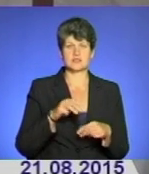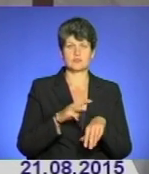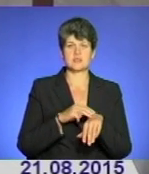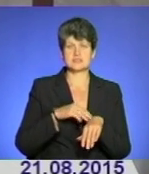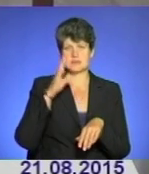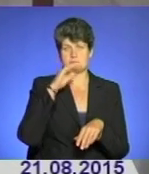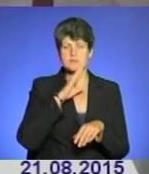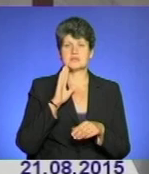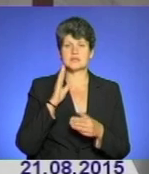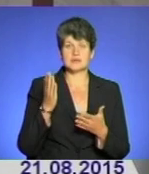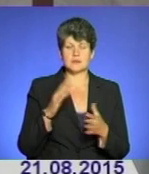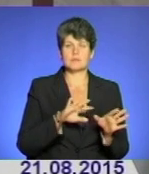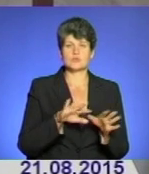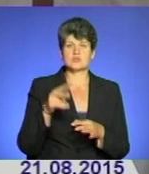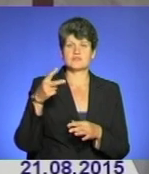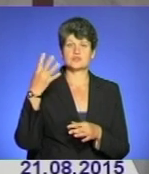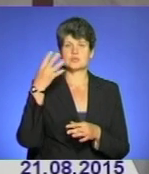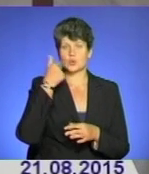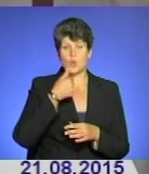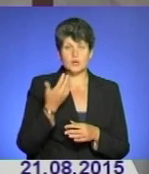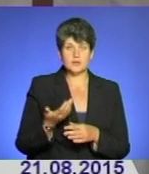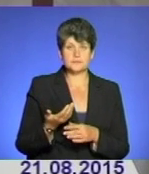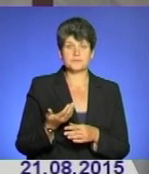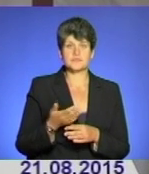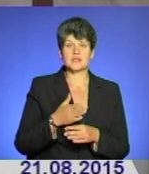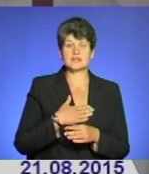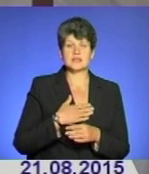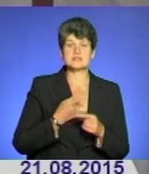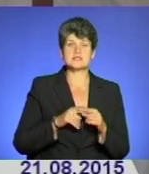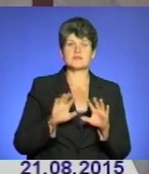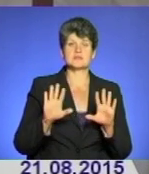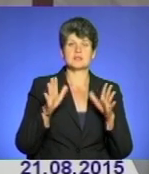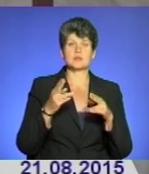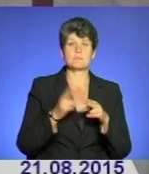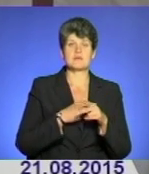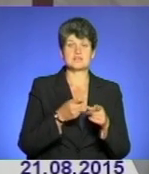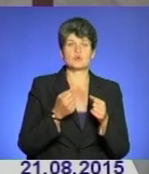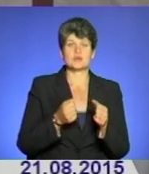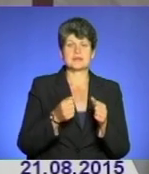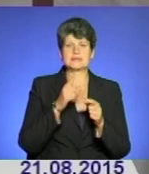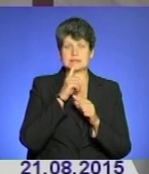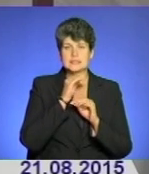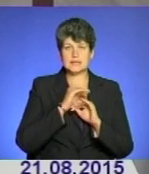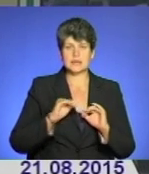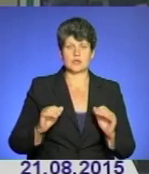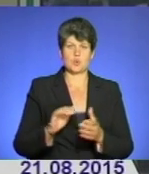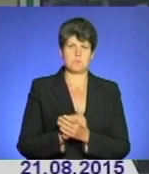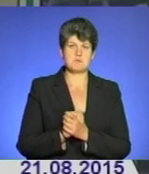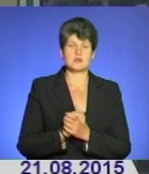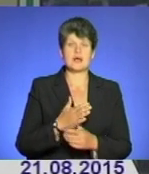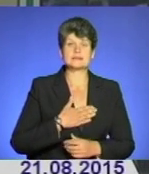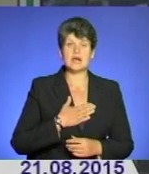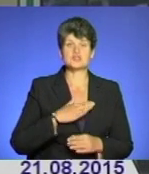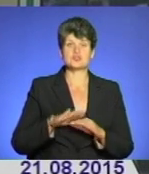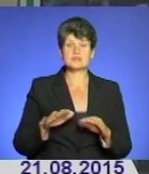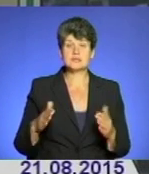батьки. Прийшло 24 роки, в нас все сталося без зброї, тихо, мирно, а наші діти